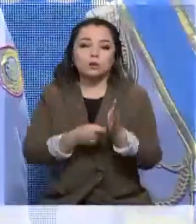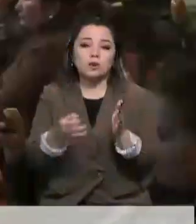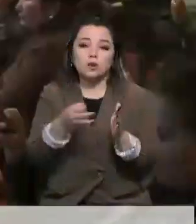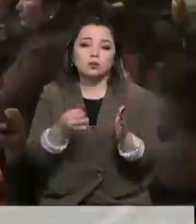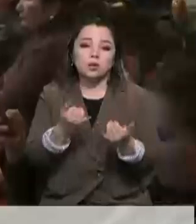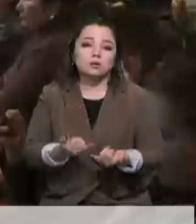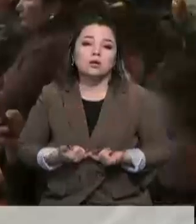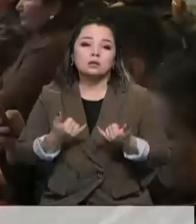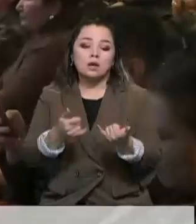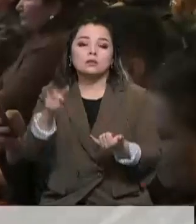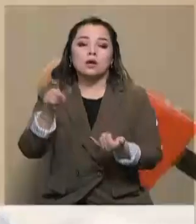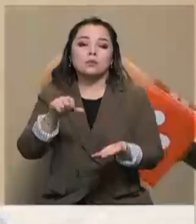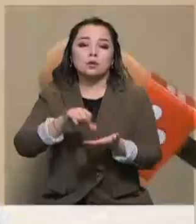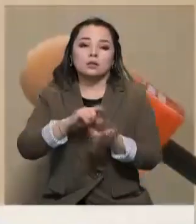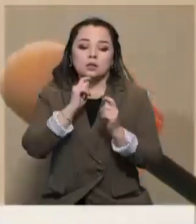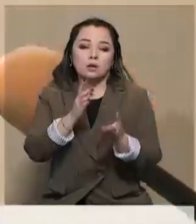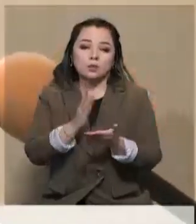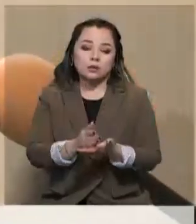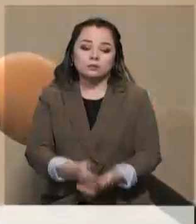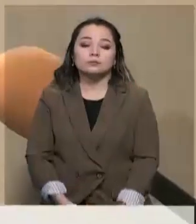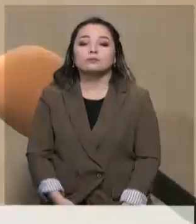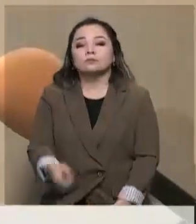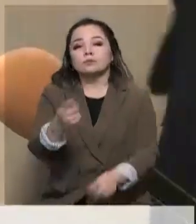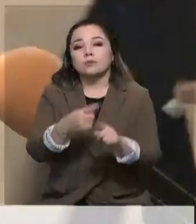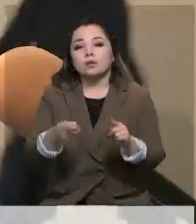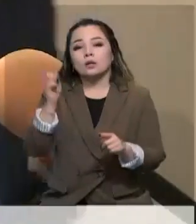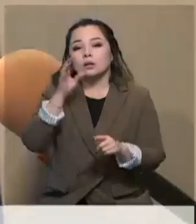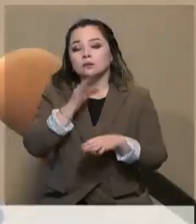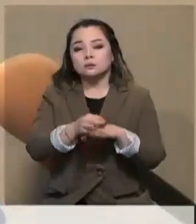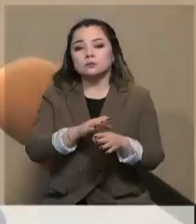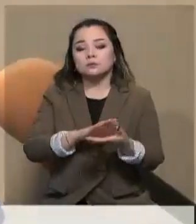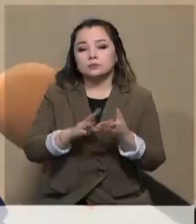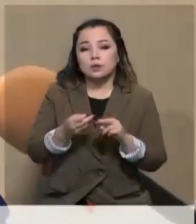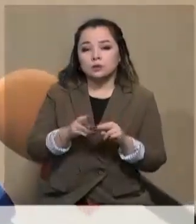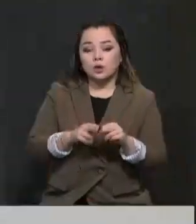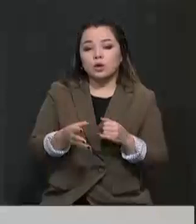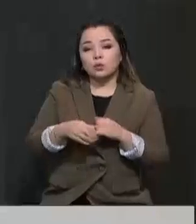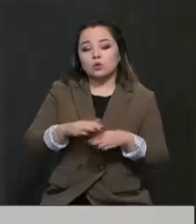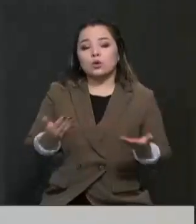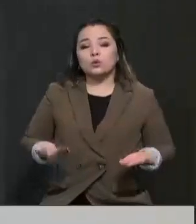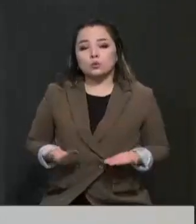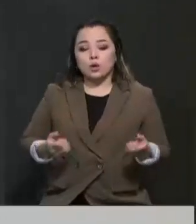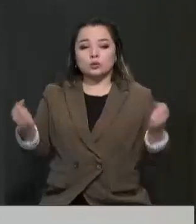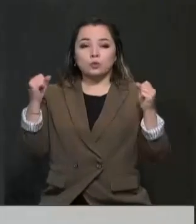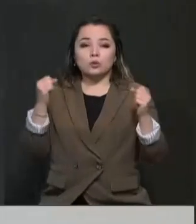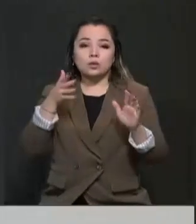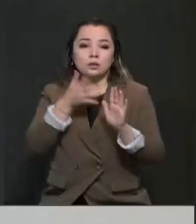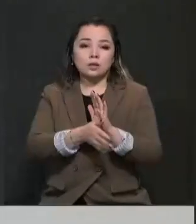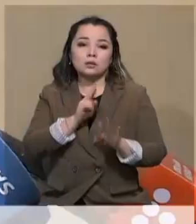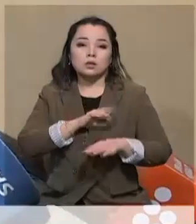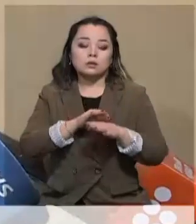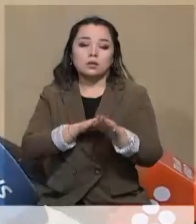облысының құрметті азаматы атағы берілді. Жарты ғасырдан артық өмірімнің спортқа сіңірген еңбегімнің бір